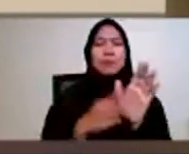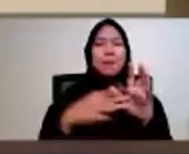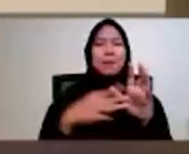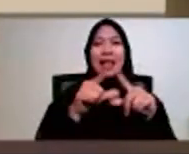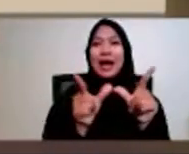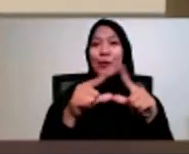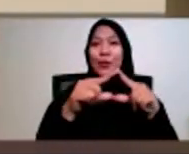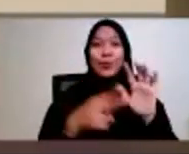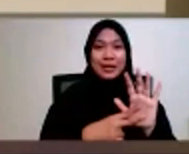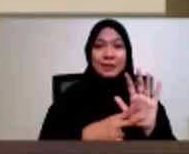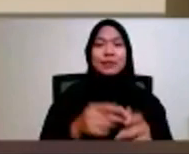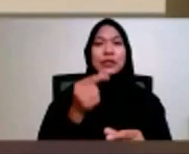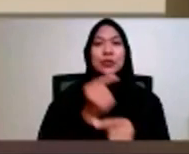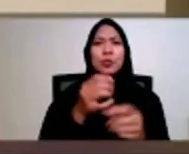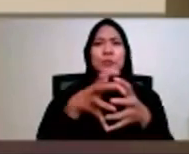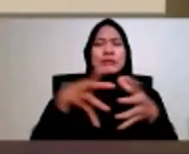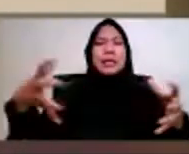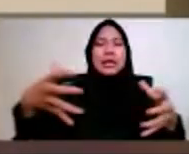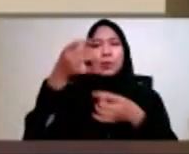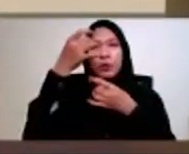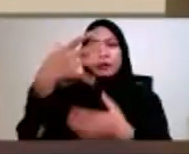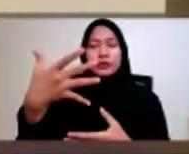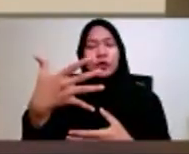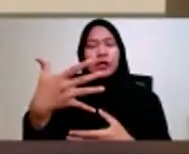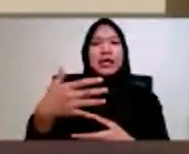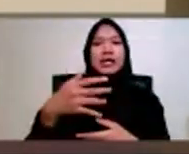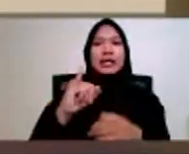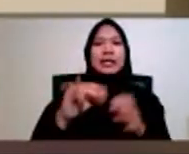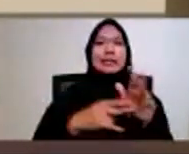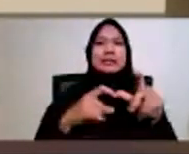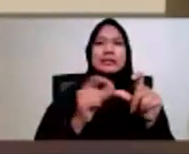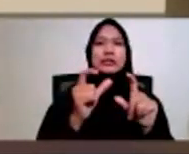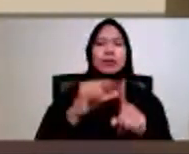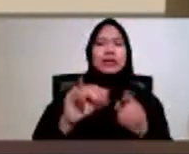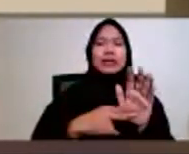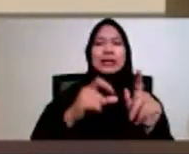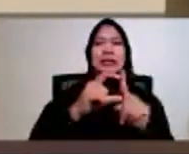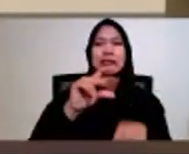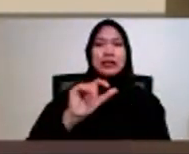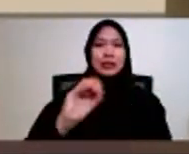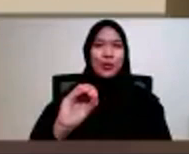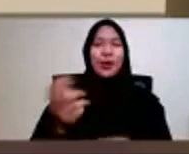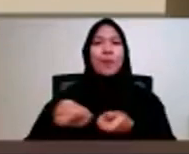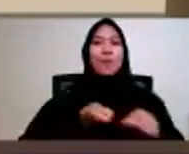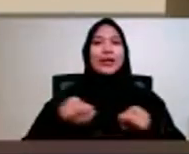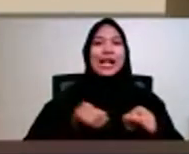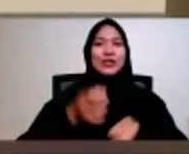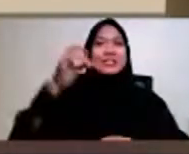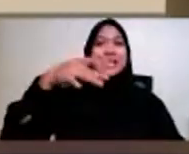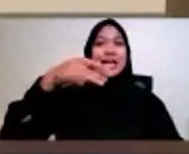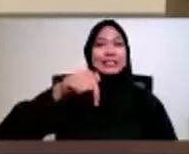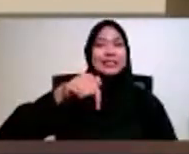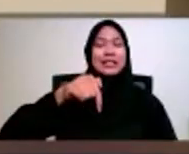guru besar ie Profesor Doktor insukindro dan tak lupa moderator kita siang hari ini